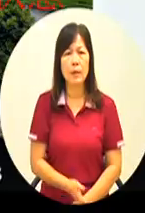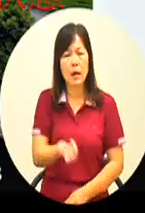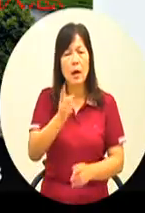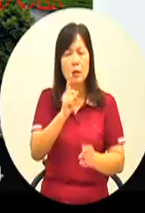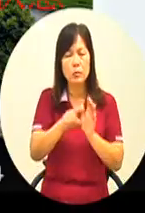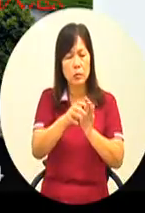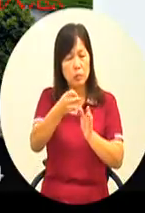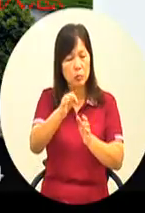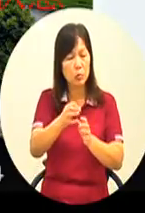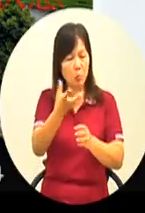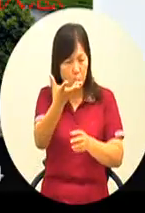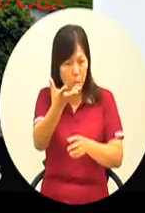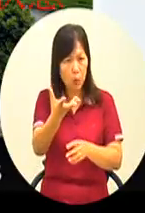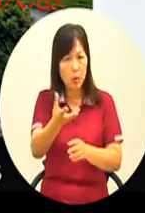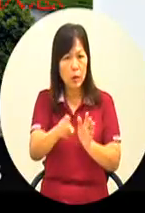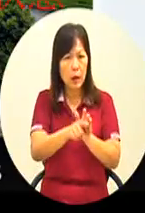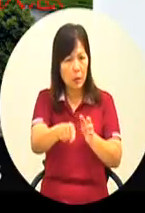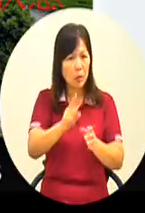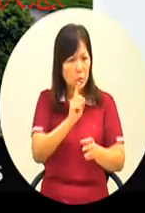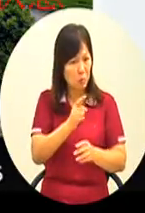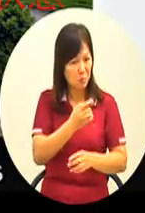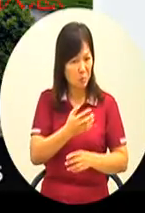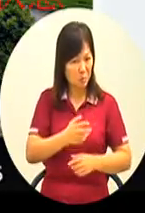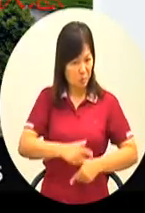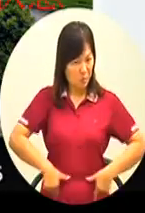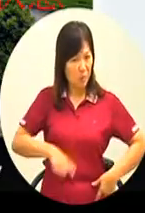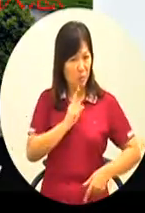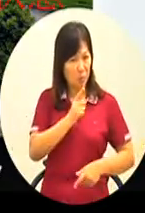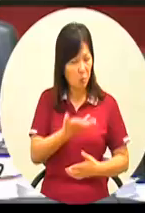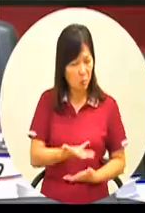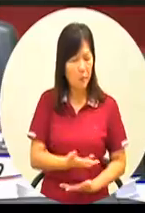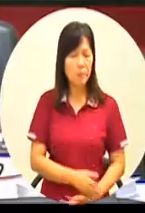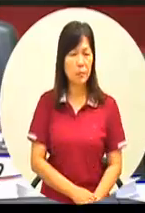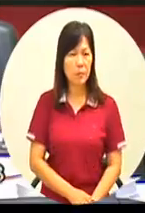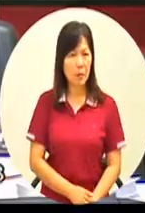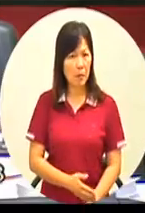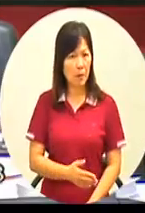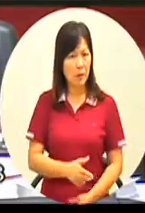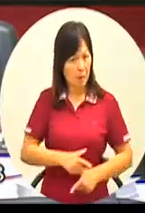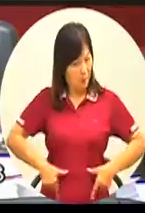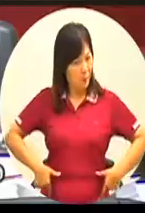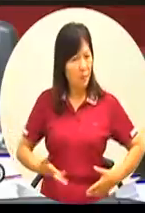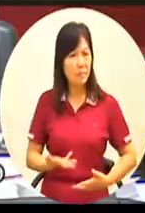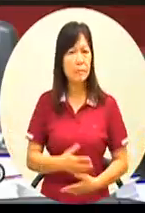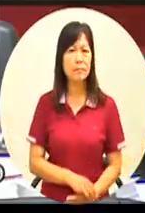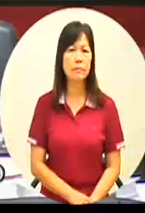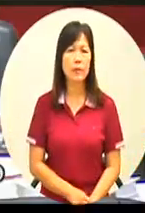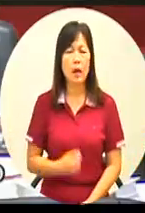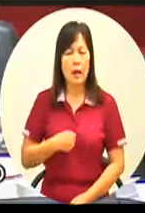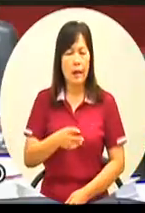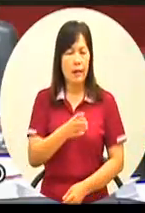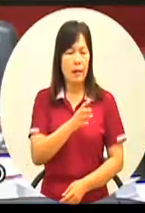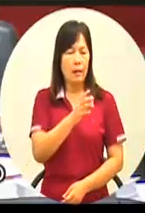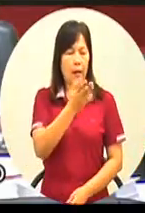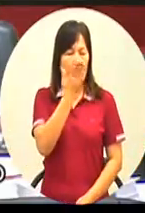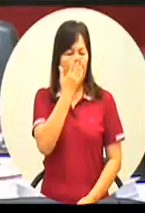建设经费比较多，他们敢在这边讲吗？敢吗？当然不敢讲